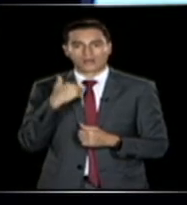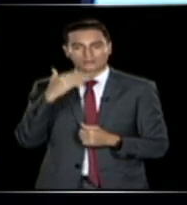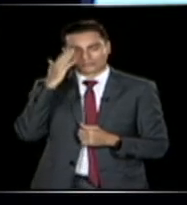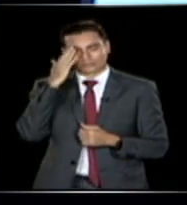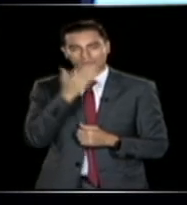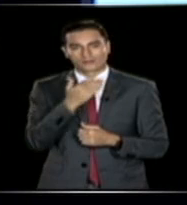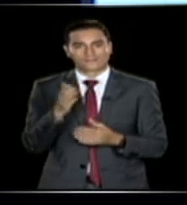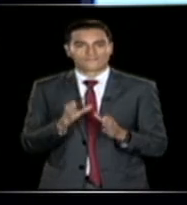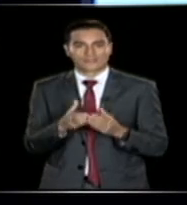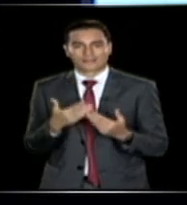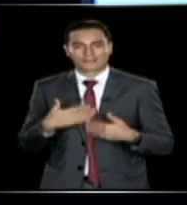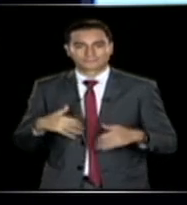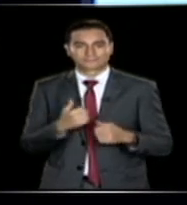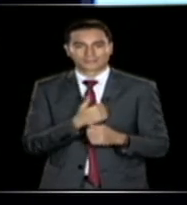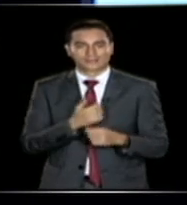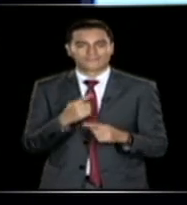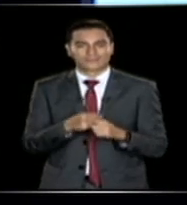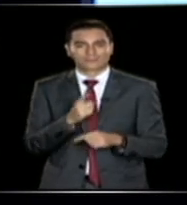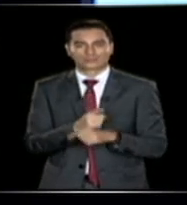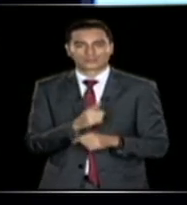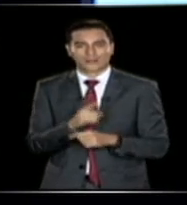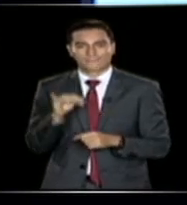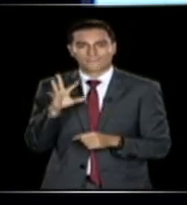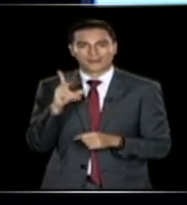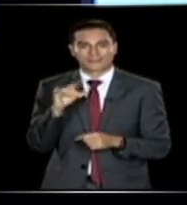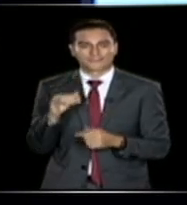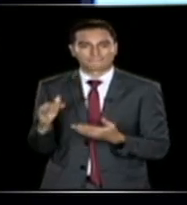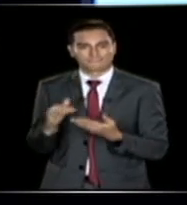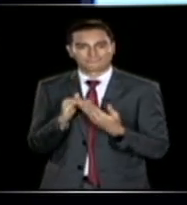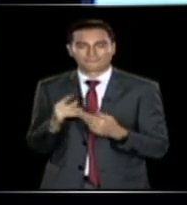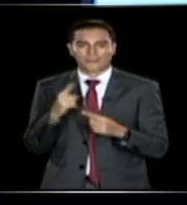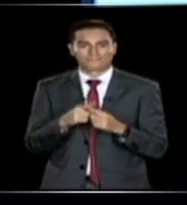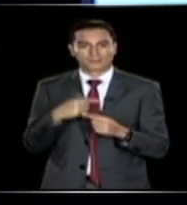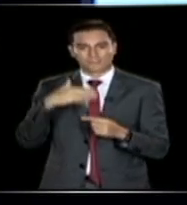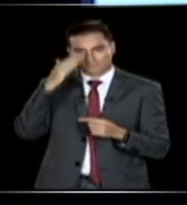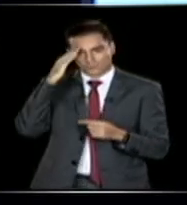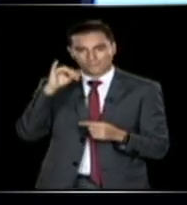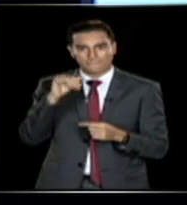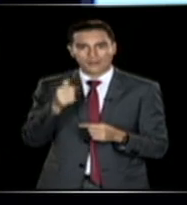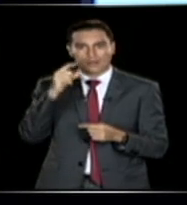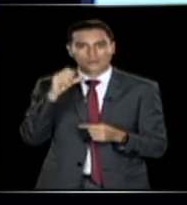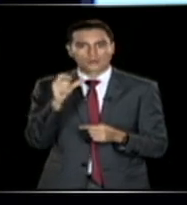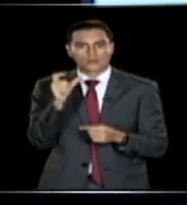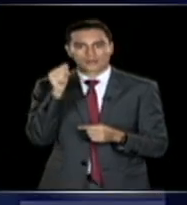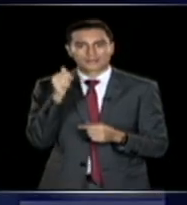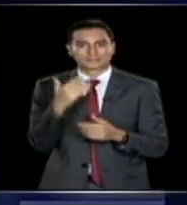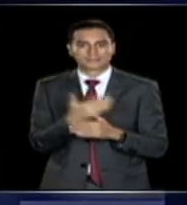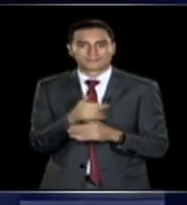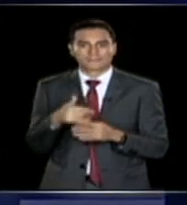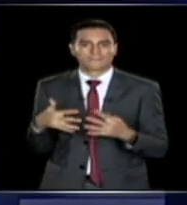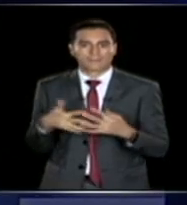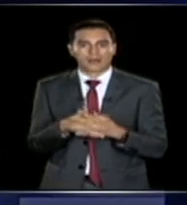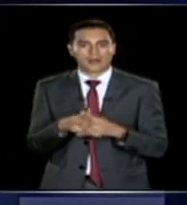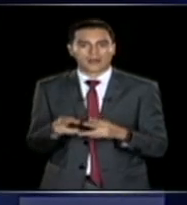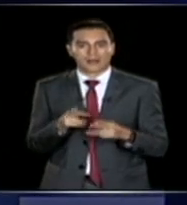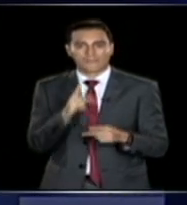أشكر فريقي كله ومحمد مهدي المدير الفني بتاعنا، وبشكر مادونا اللي احنا النهاردة ما كانتش موجودة في